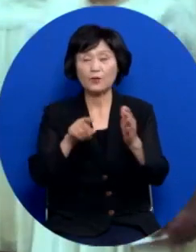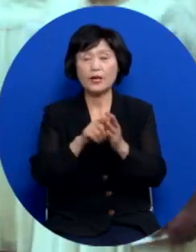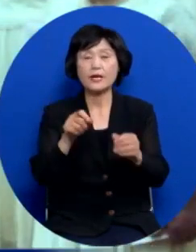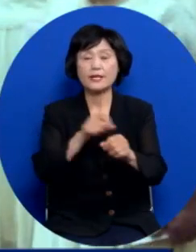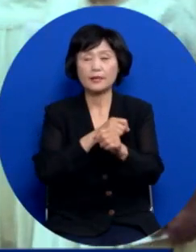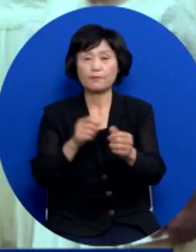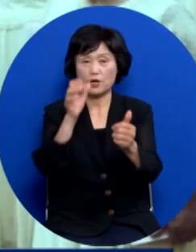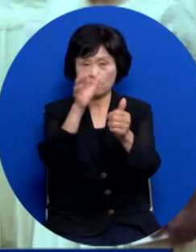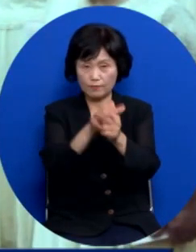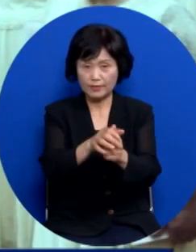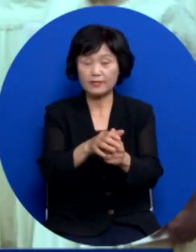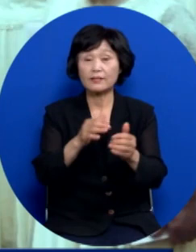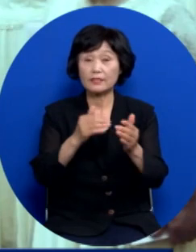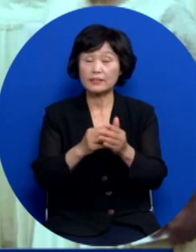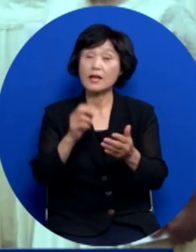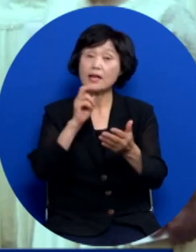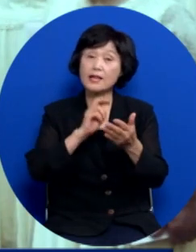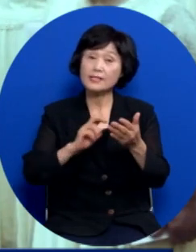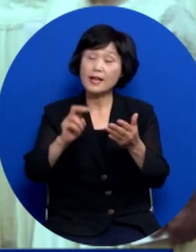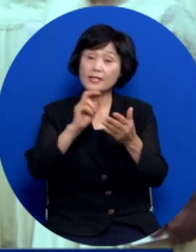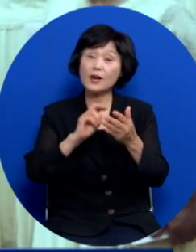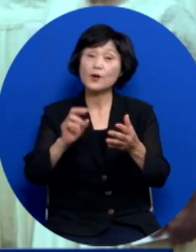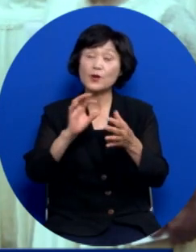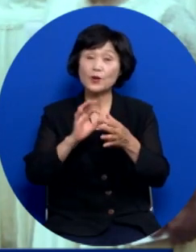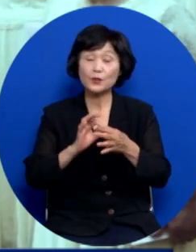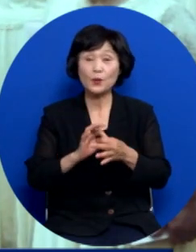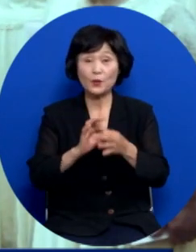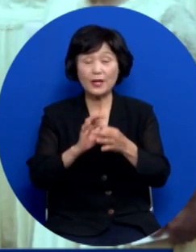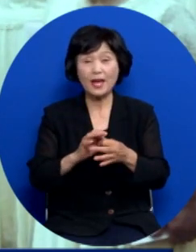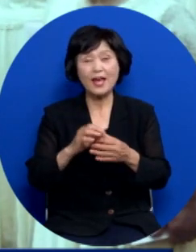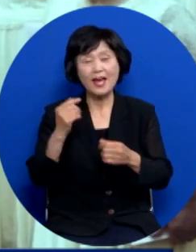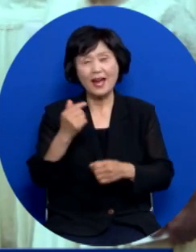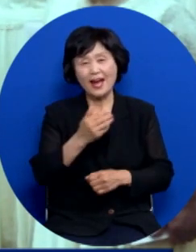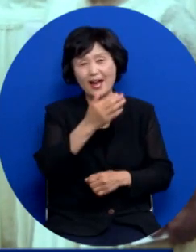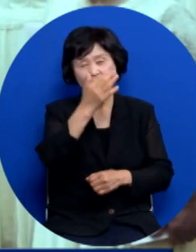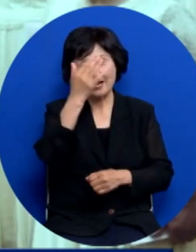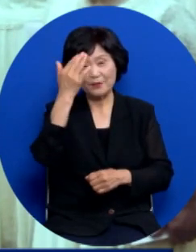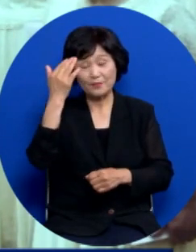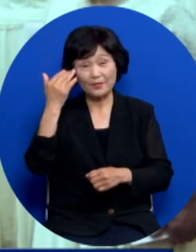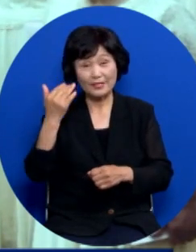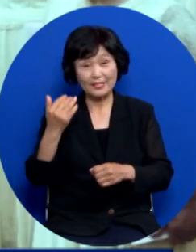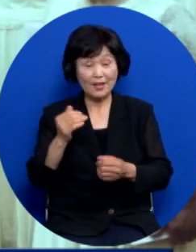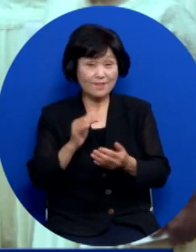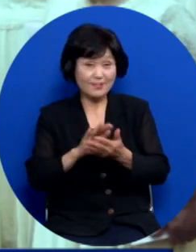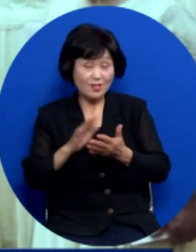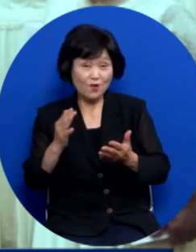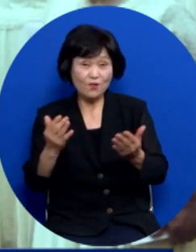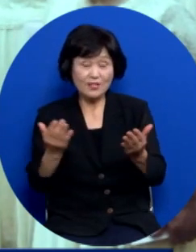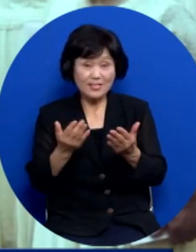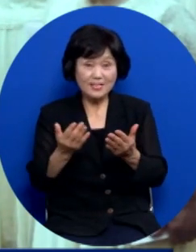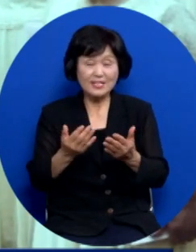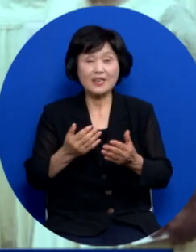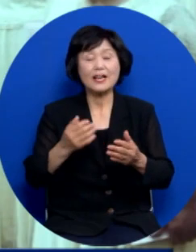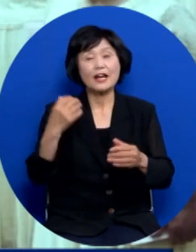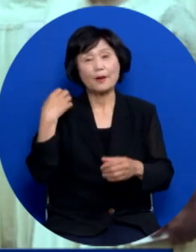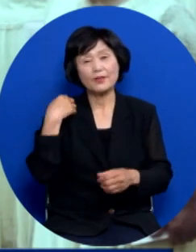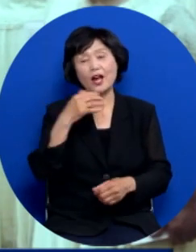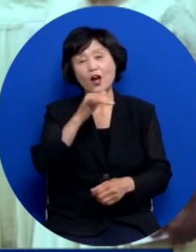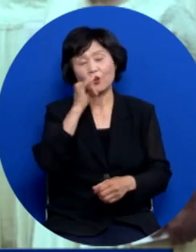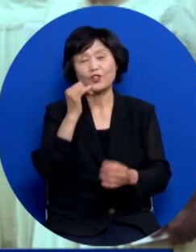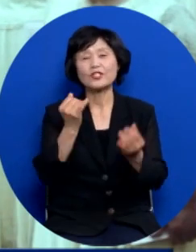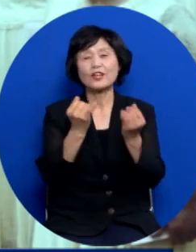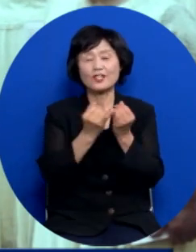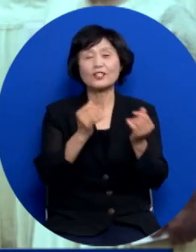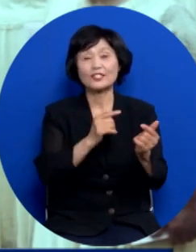은사에 감사하며 아름다운 하모니를 위해 열정을 불태우는 여성들이 있습니다. 진실함과 기쁨으로 찬양을 올려드리는